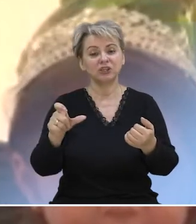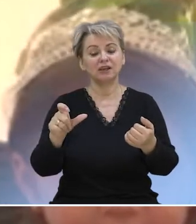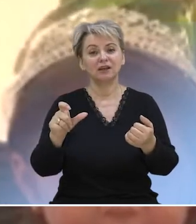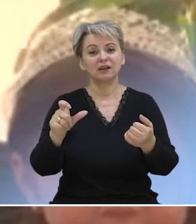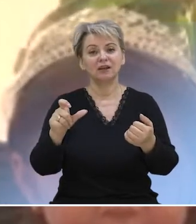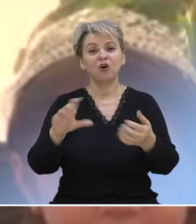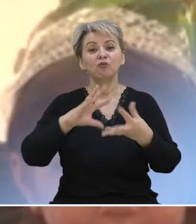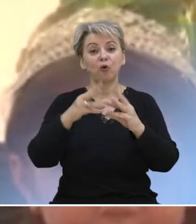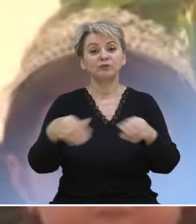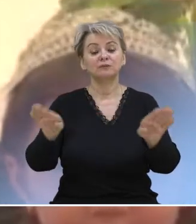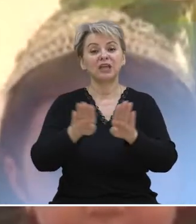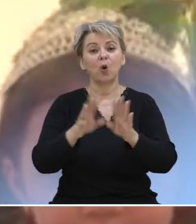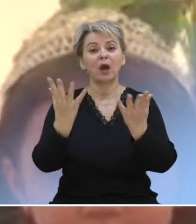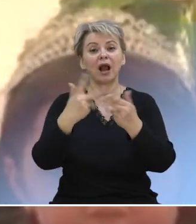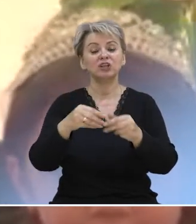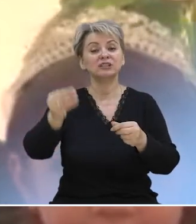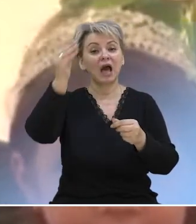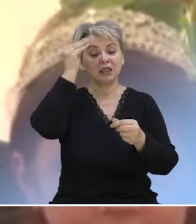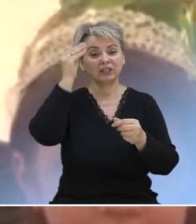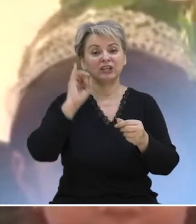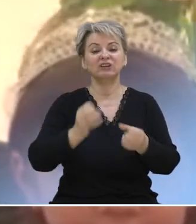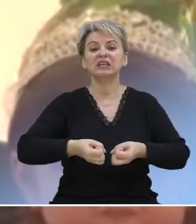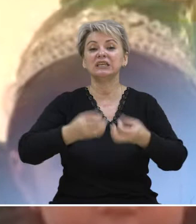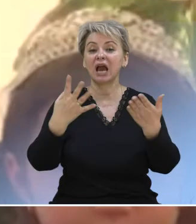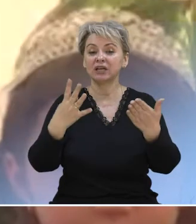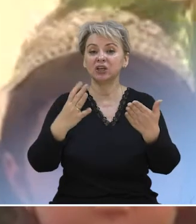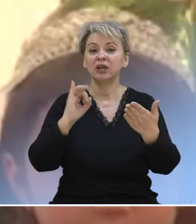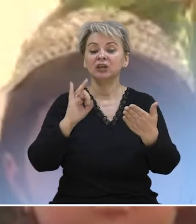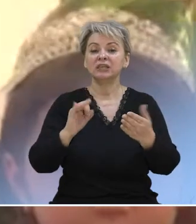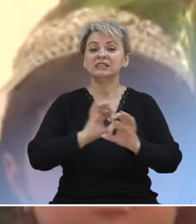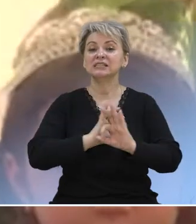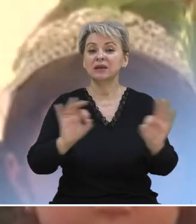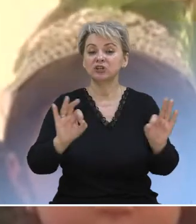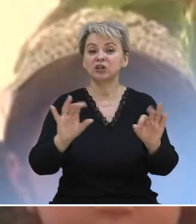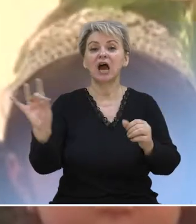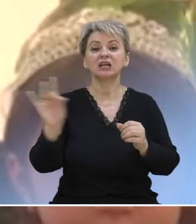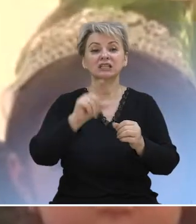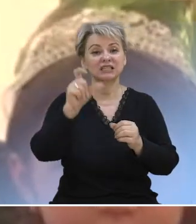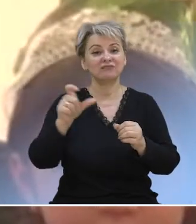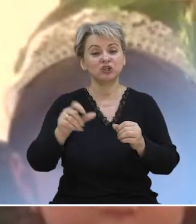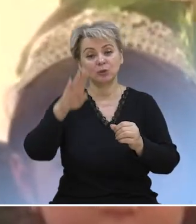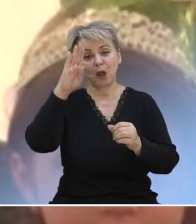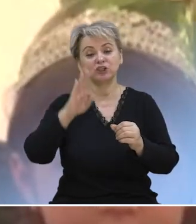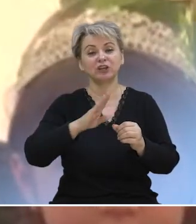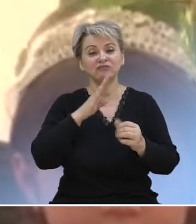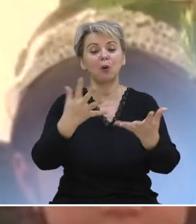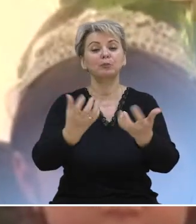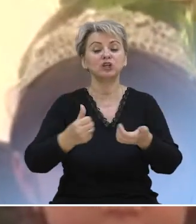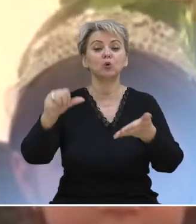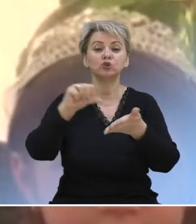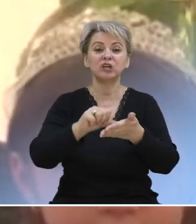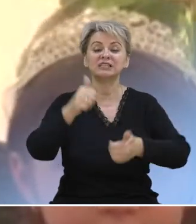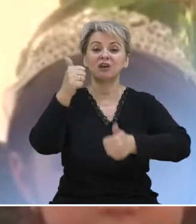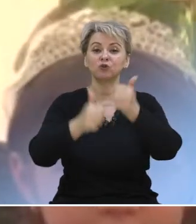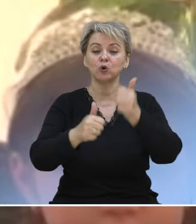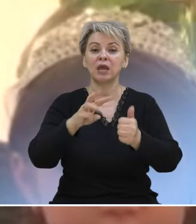мальчики. Вот, в общем-то, такое количество талантливых, ярких и замечательных ростовчан и ростовчанок